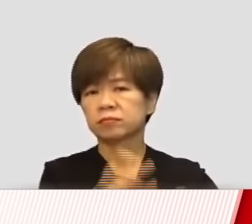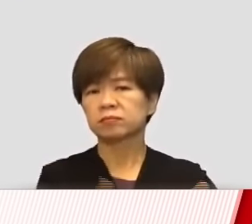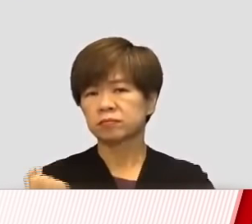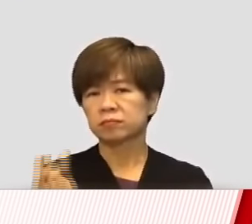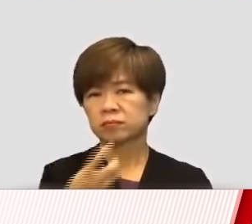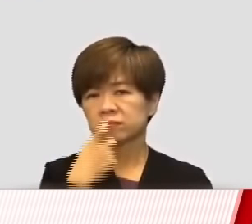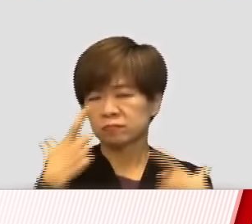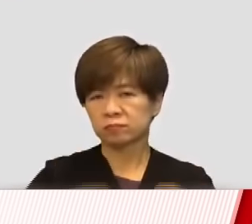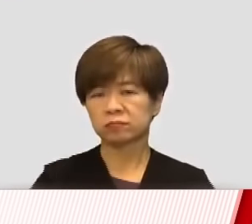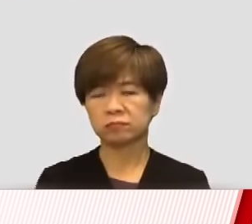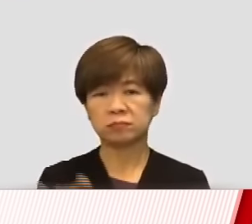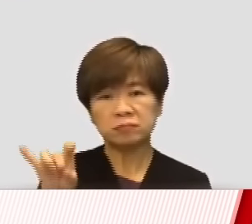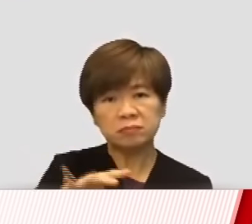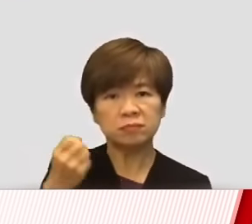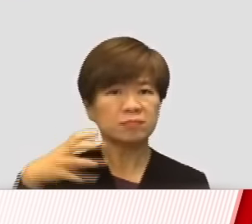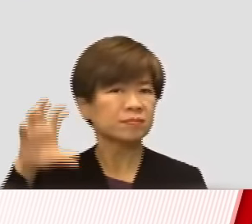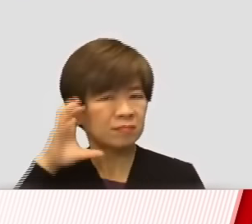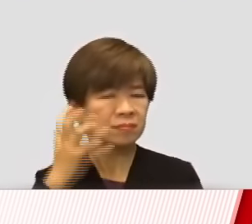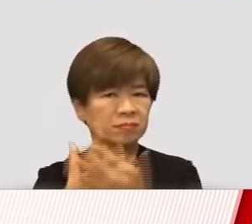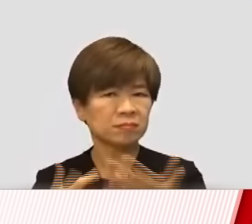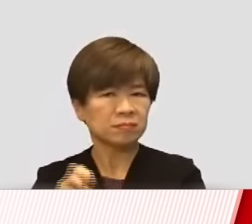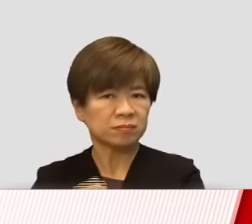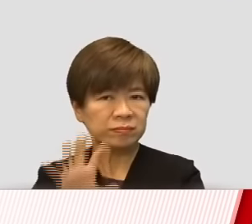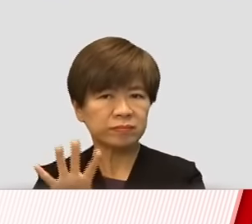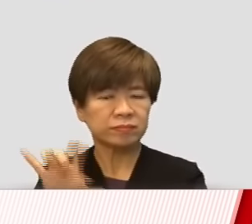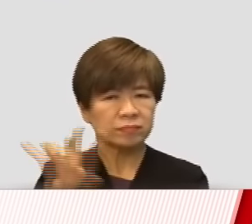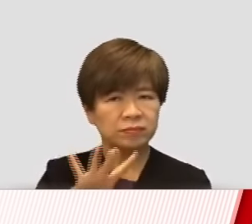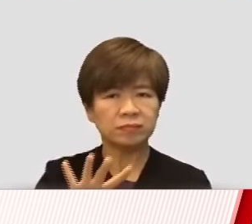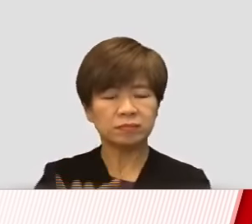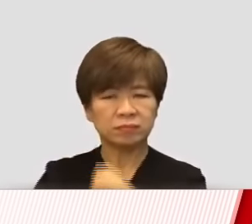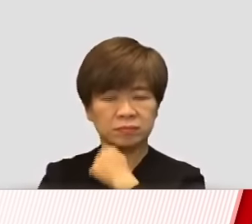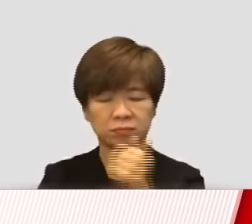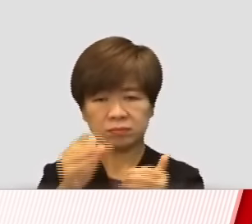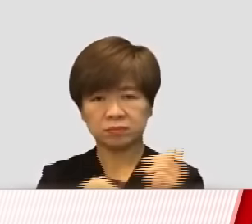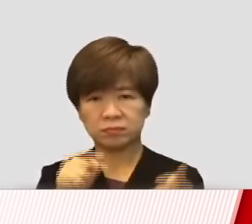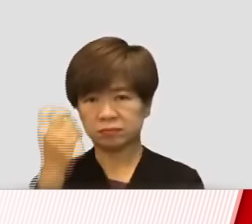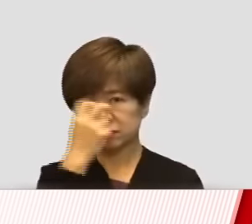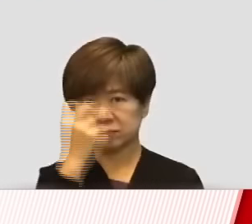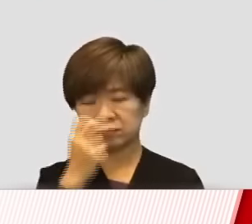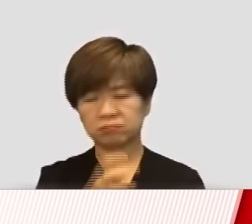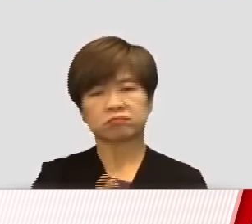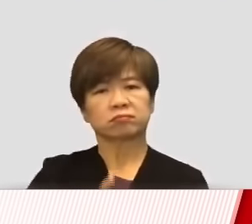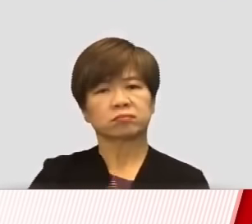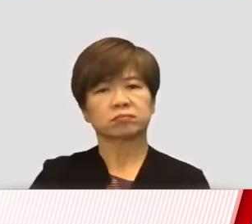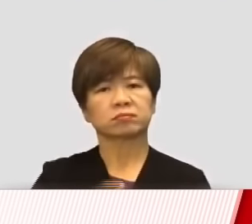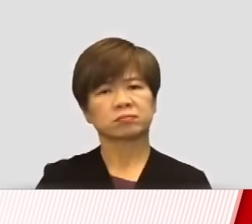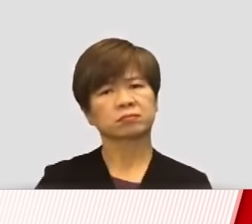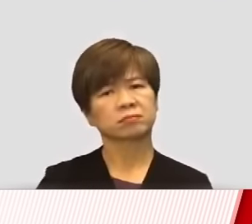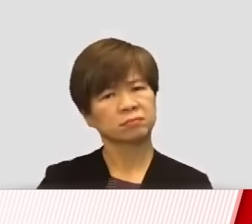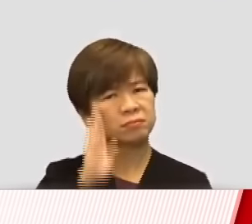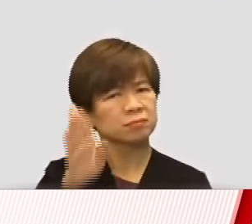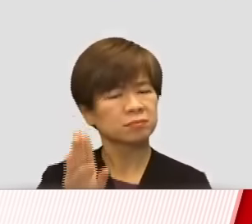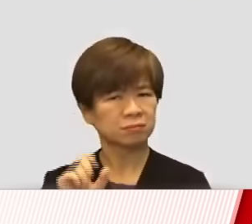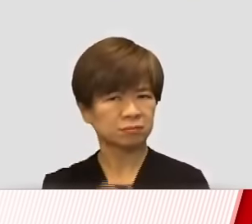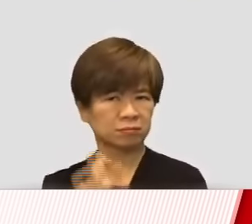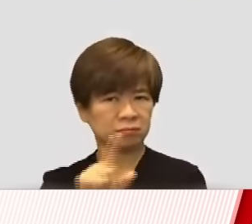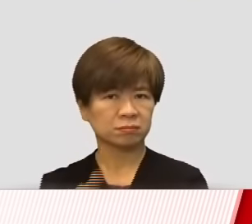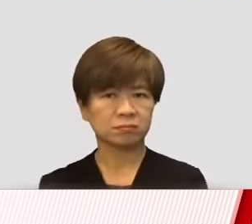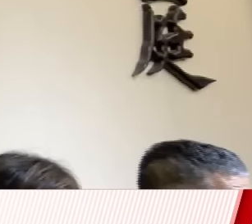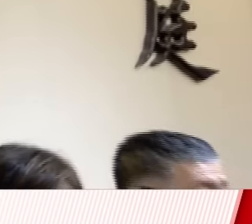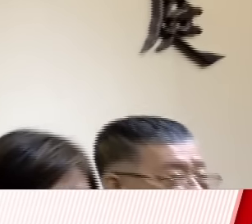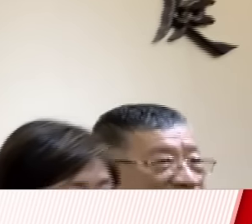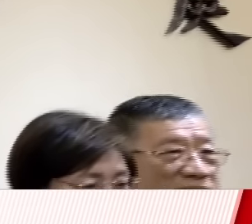代理人他以新闻网的报道用语来当作法规范宪法审查的论述依据，其实极为荒谬，这在普通法庭也